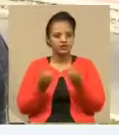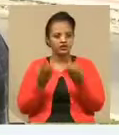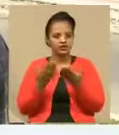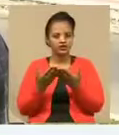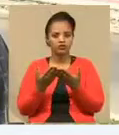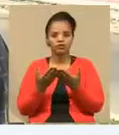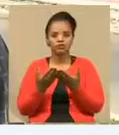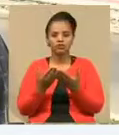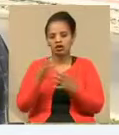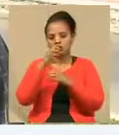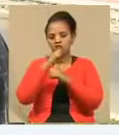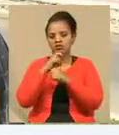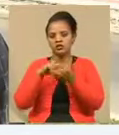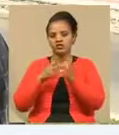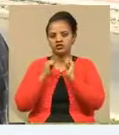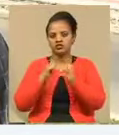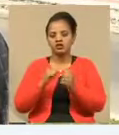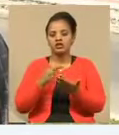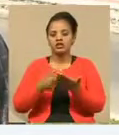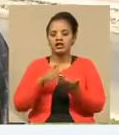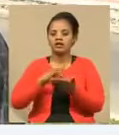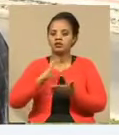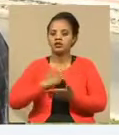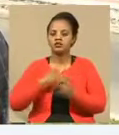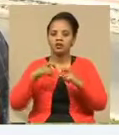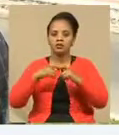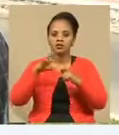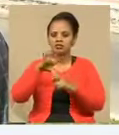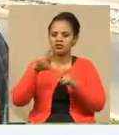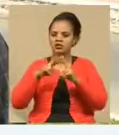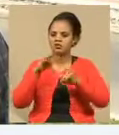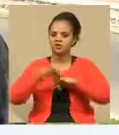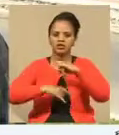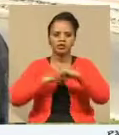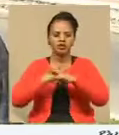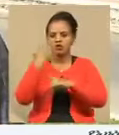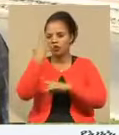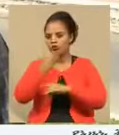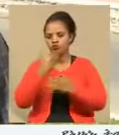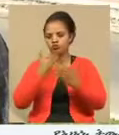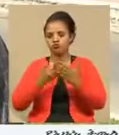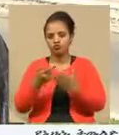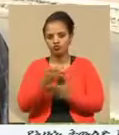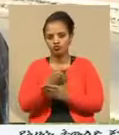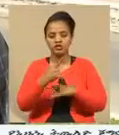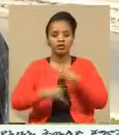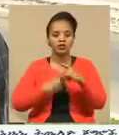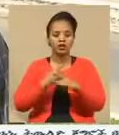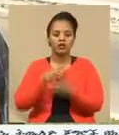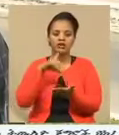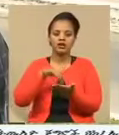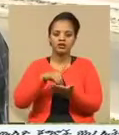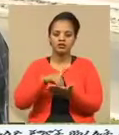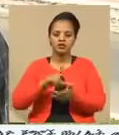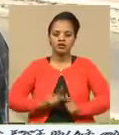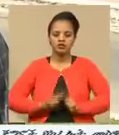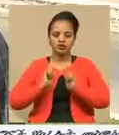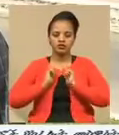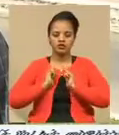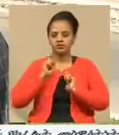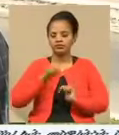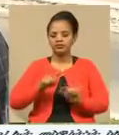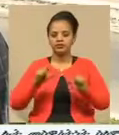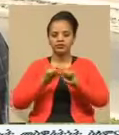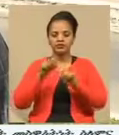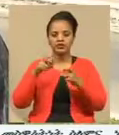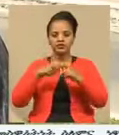አካባቢ ተጠናቋል ማለት ይቻላል። ስለዚህ ከተማችን መብራት ዝርጋታ በጣም ዘመናዊ፣ ያማረ፣ ጥሩ እንዲሆን ዘመናዊ ከተማዎች ሊኖራቸው የሚገባ አይነት